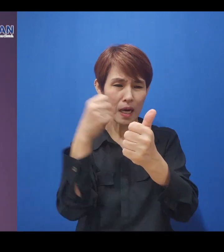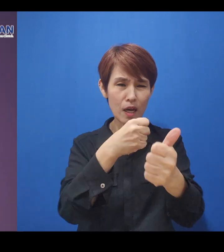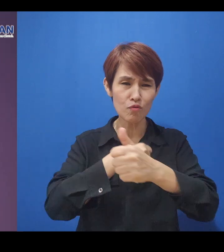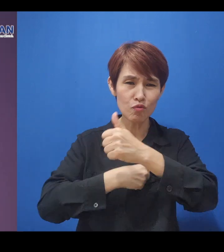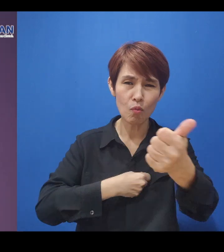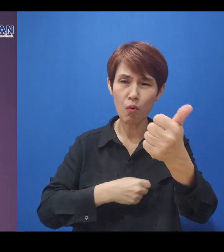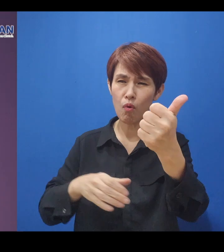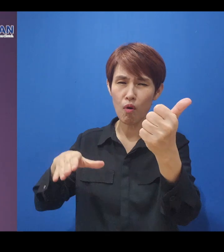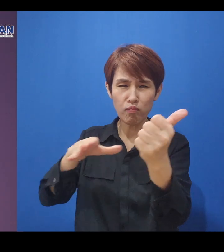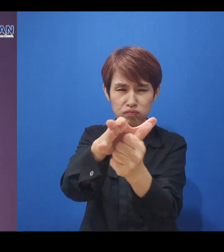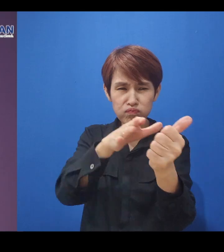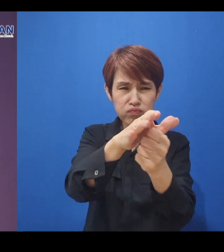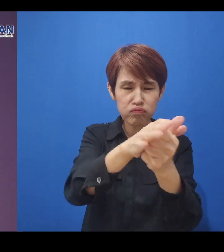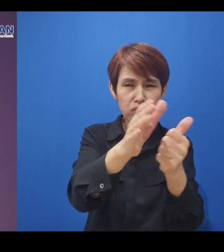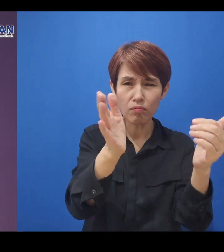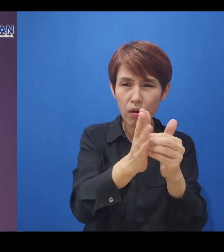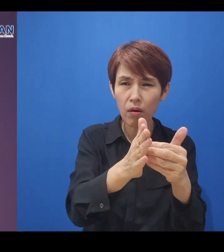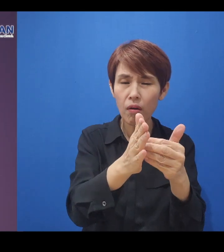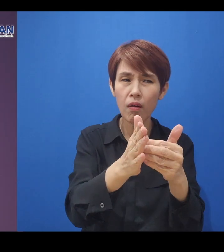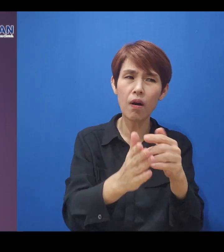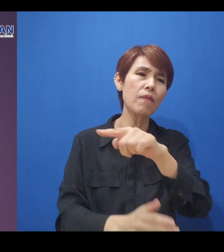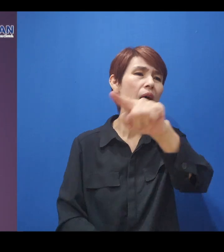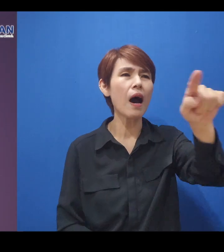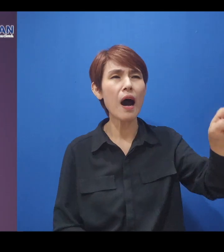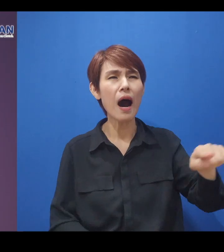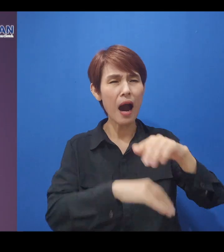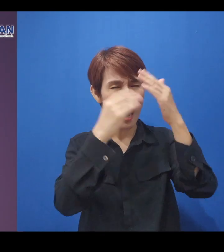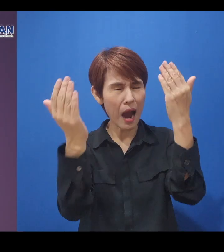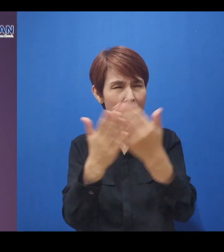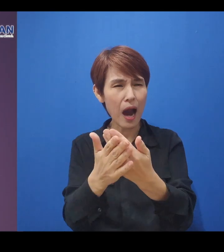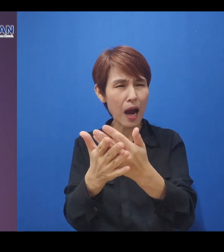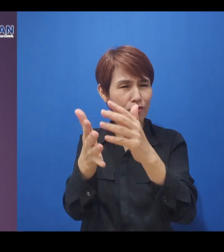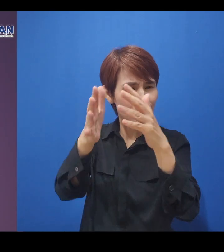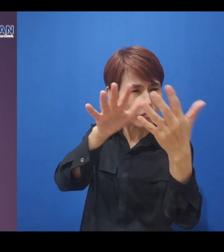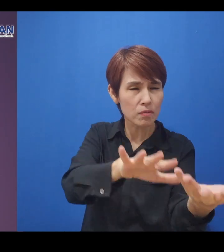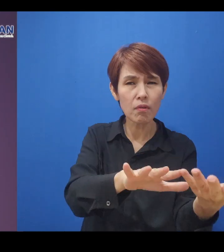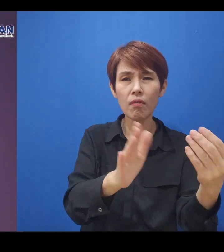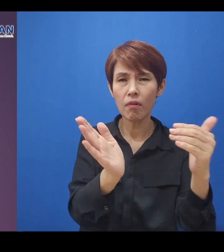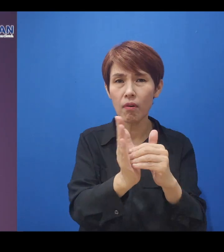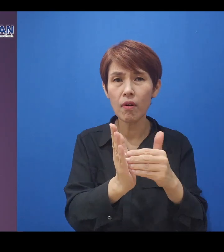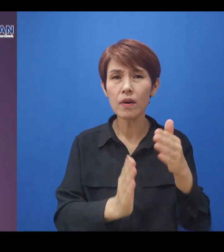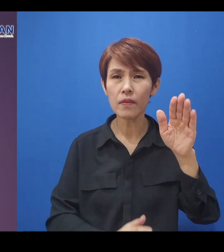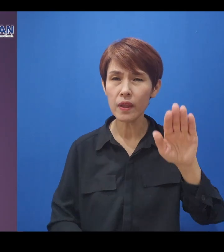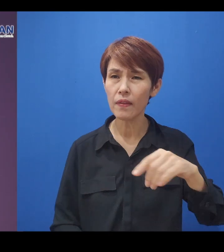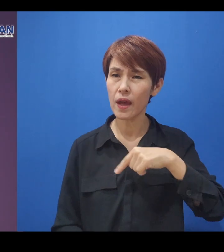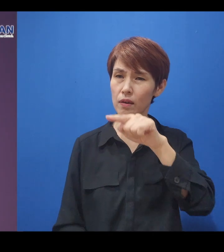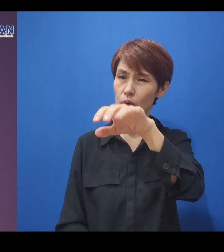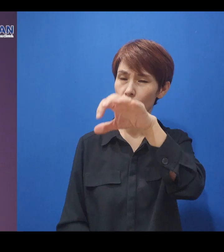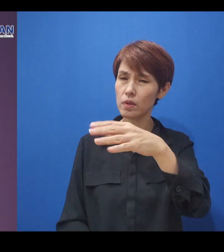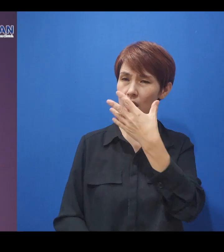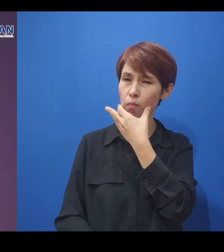다 죽어나갔는데, 내가 아는 내 동역자들이 다 죽었는데